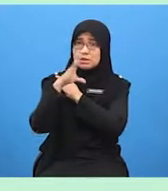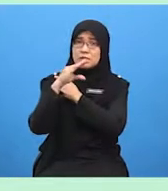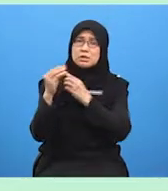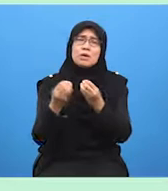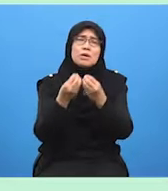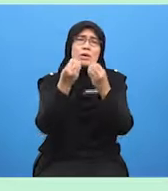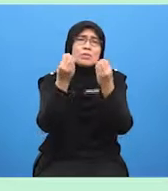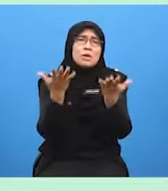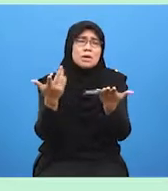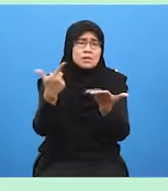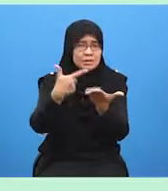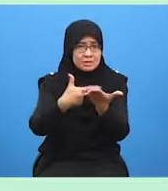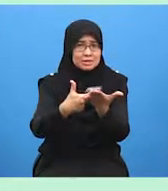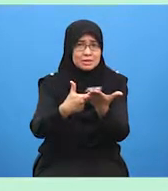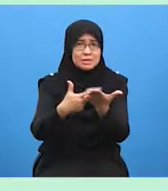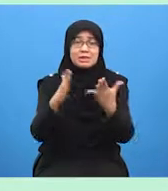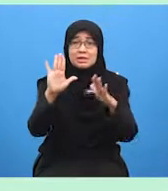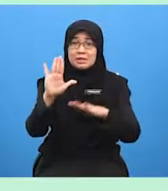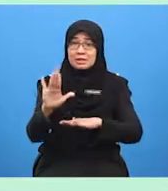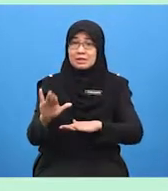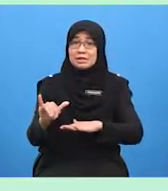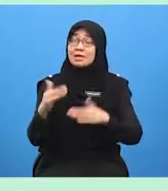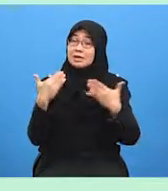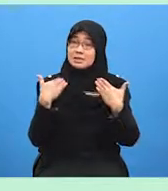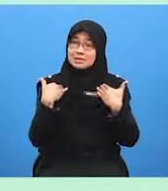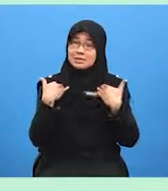lagi aksesori yang ada di sekeliling kita.